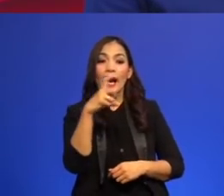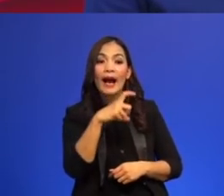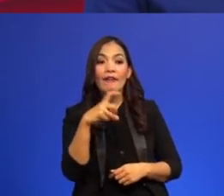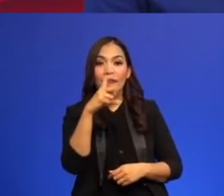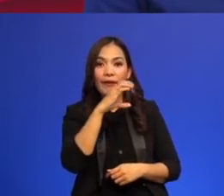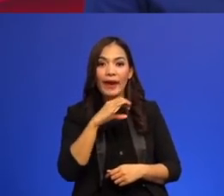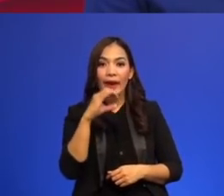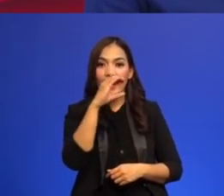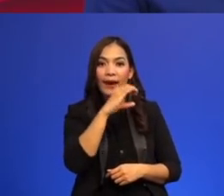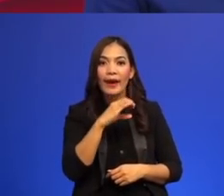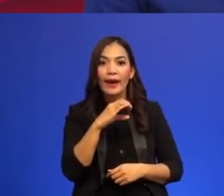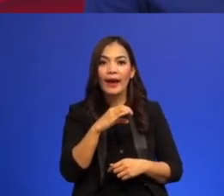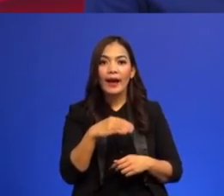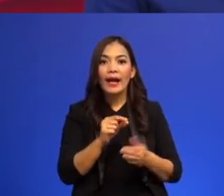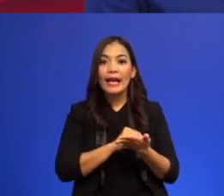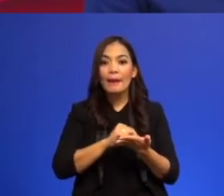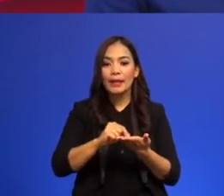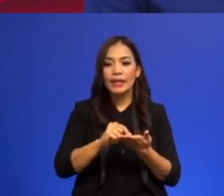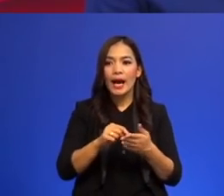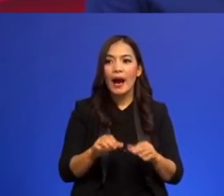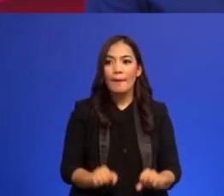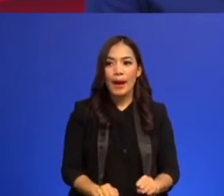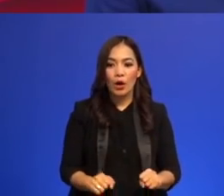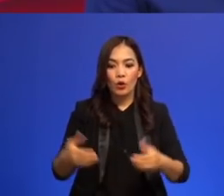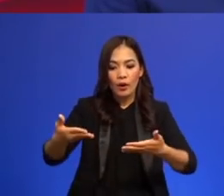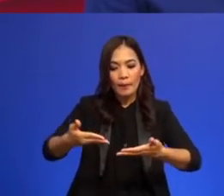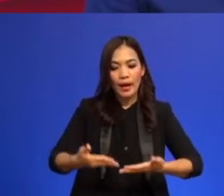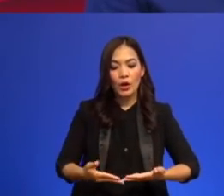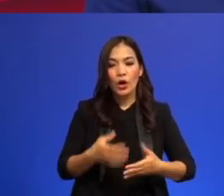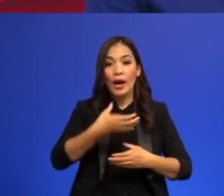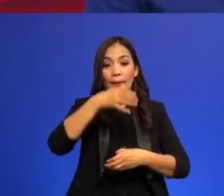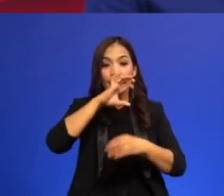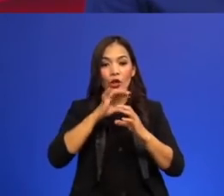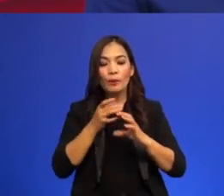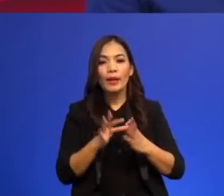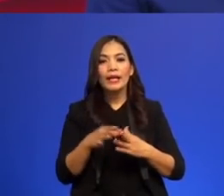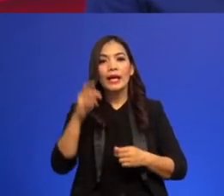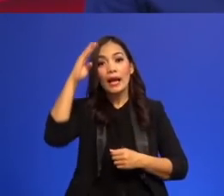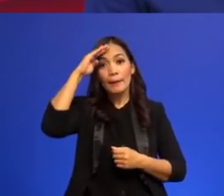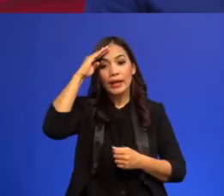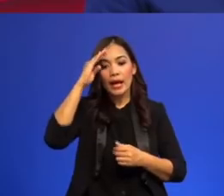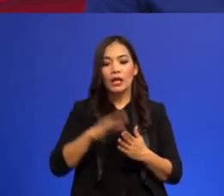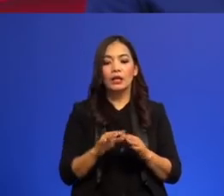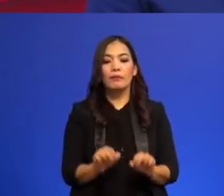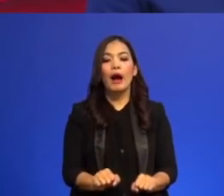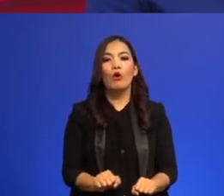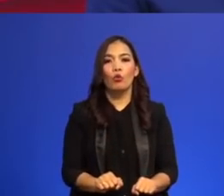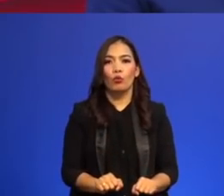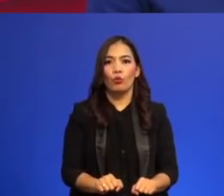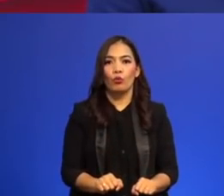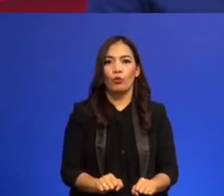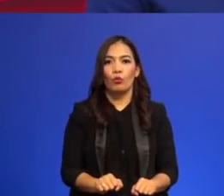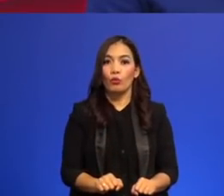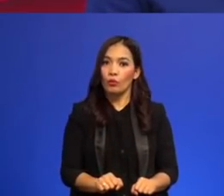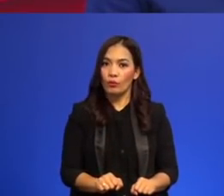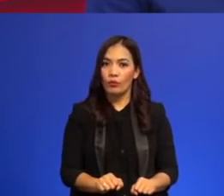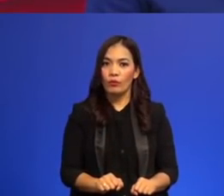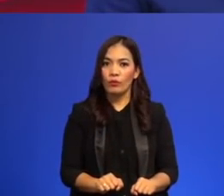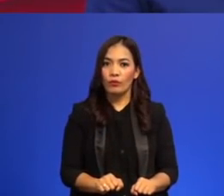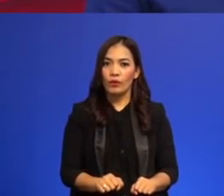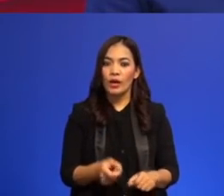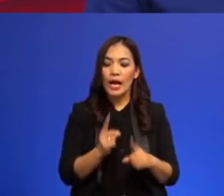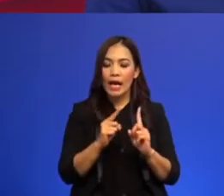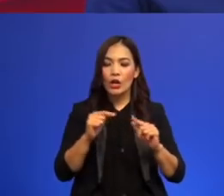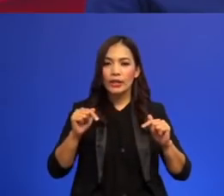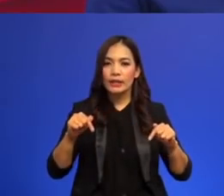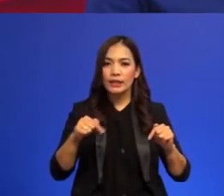yang namanya pangku. Jadi ada perempuan-perempuan yang ikut minum tapi dipangku. Sama yang minum kopi. Kalau di